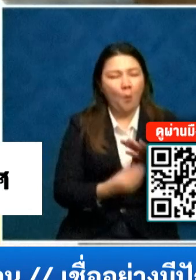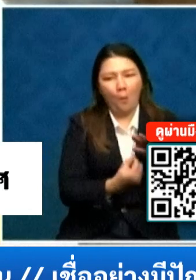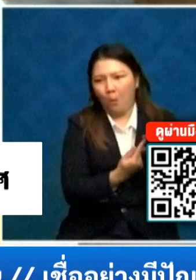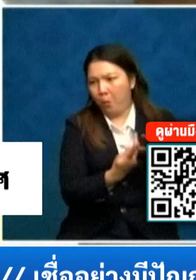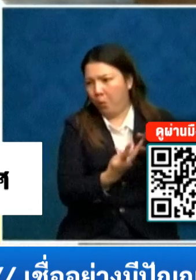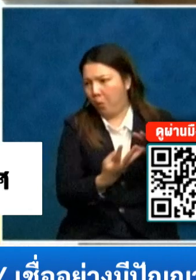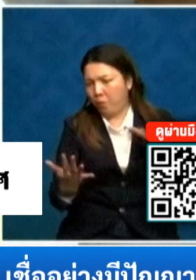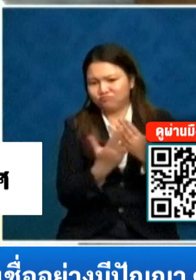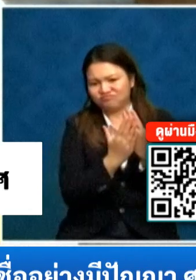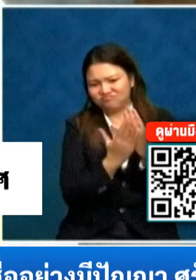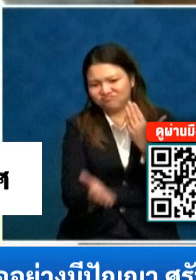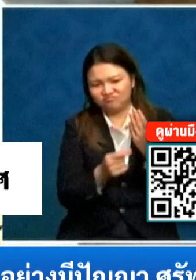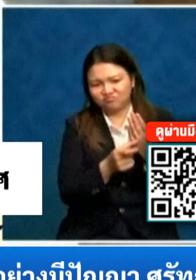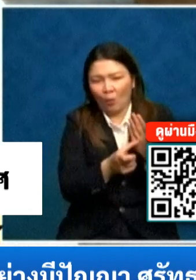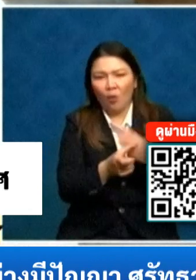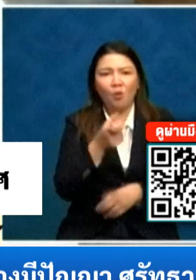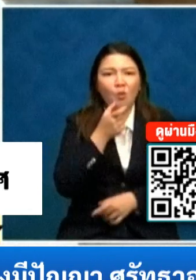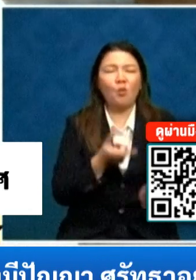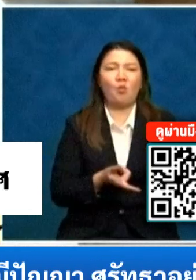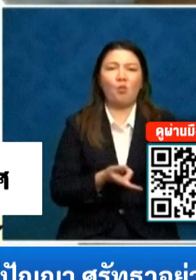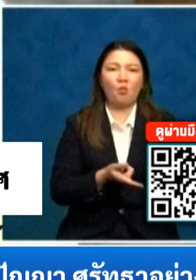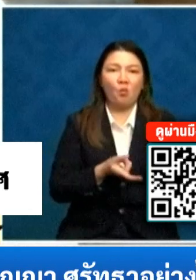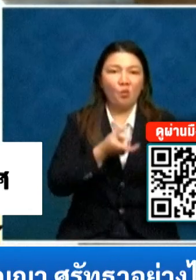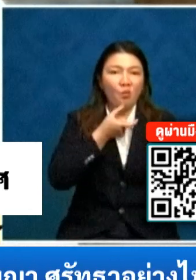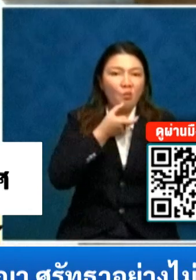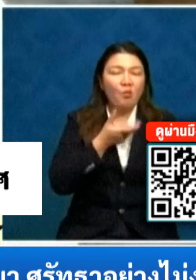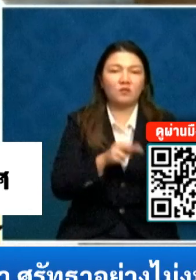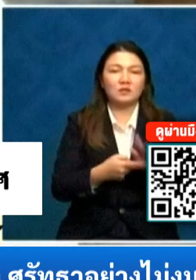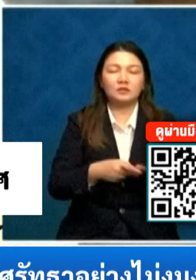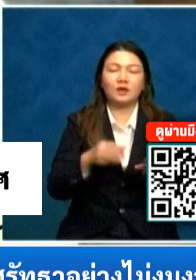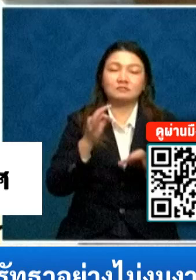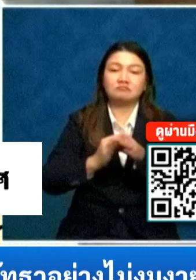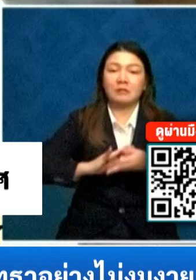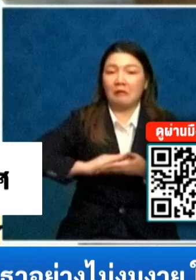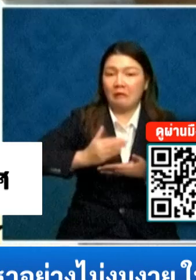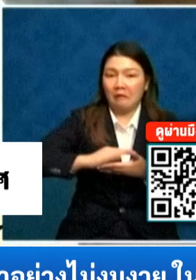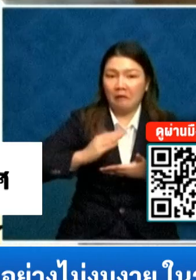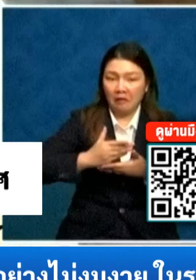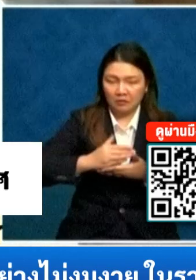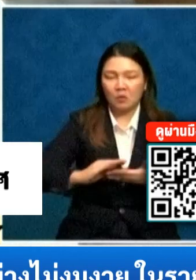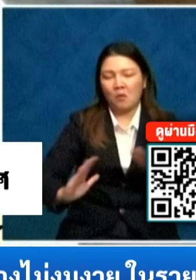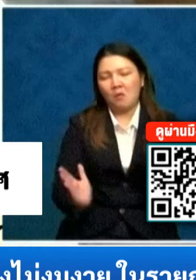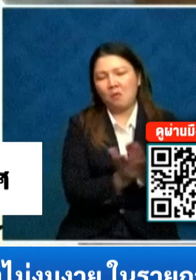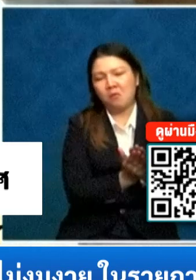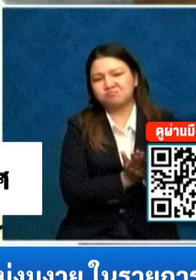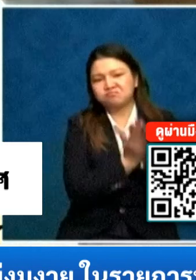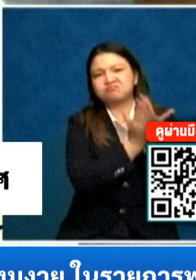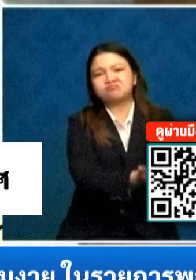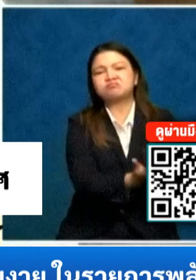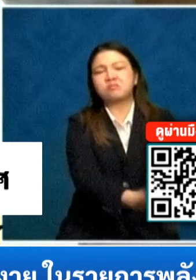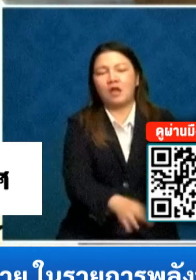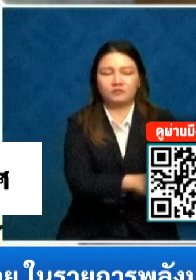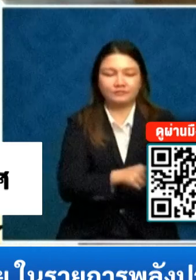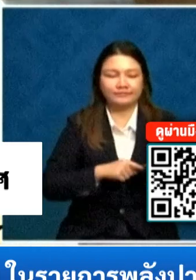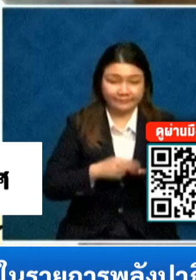ายนะครับหรือจะเป็นในเรื่องของเกี่ยวกับบัญชีธนาคารทางหน่วยราชการของเรานะครับก็ต้องตรวจเอกสารครับว่า